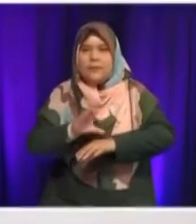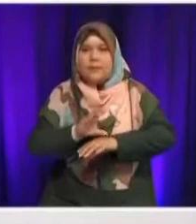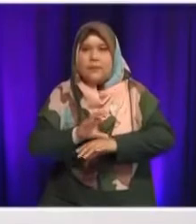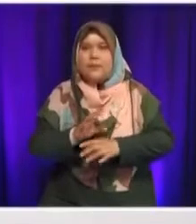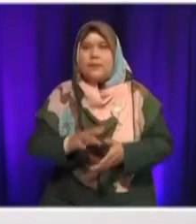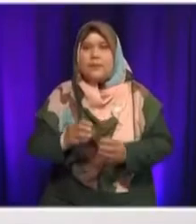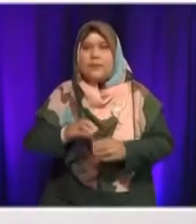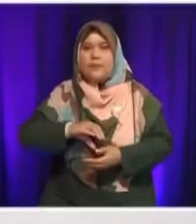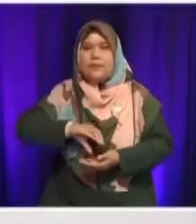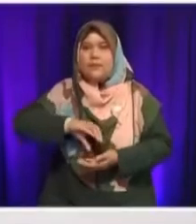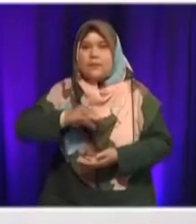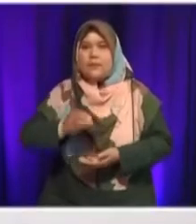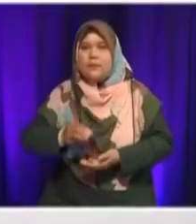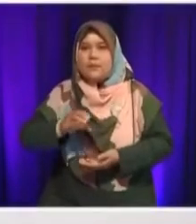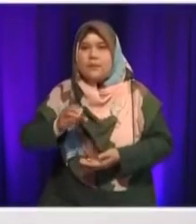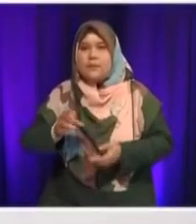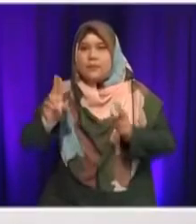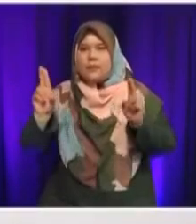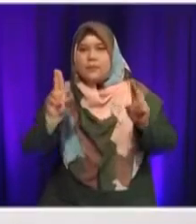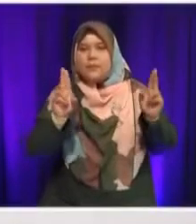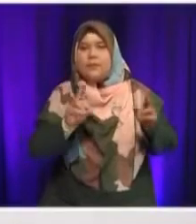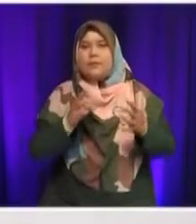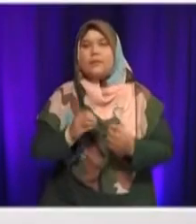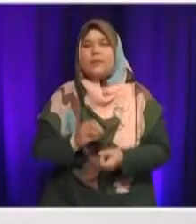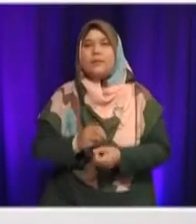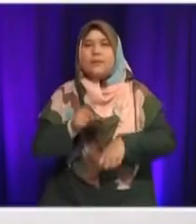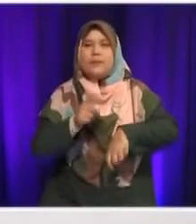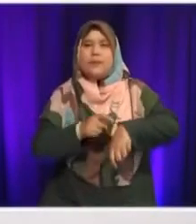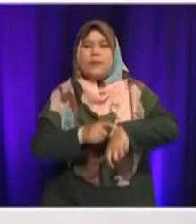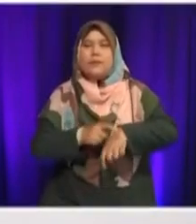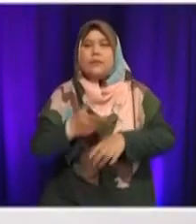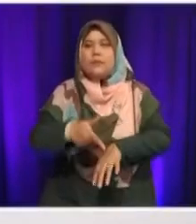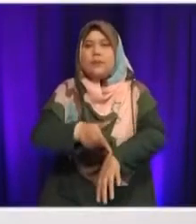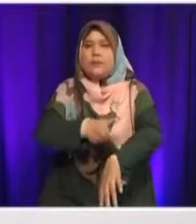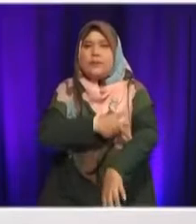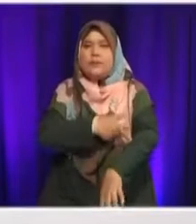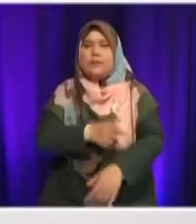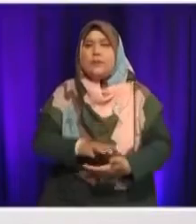bergelembung udara dan memastikan Jangan kaya coklat lebih lama